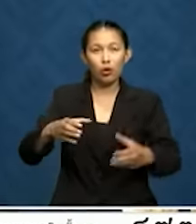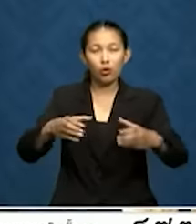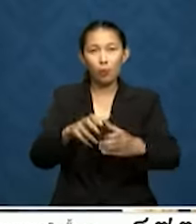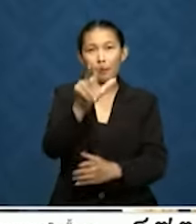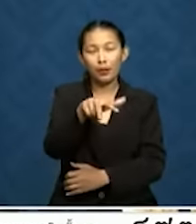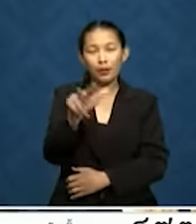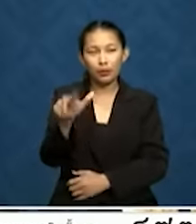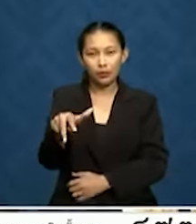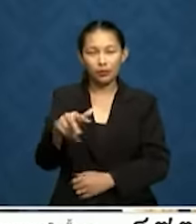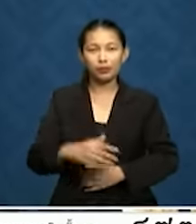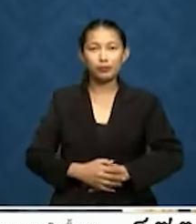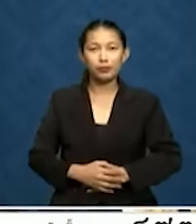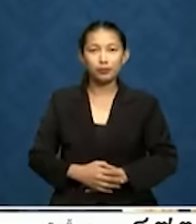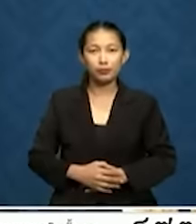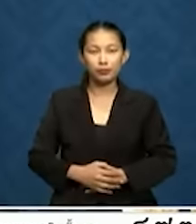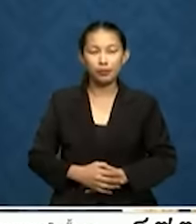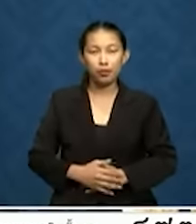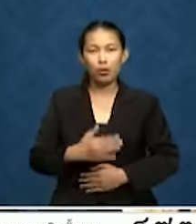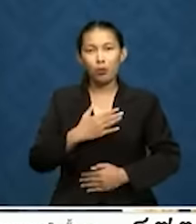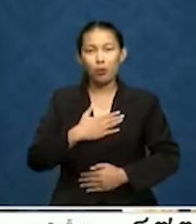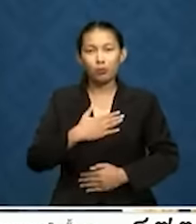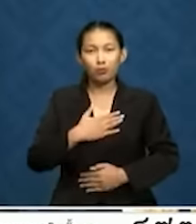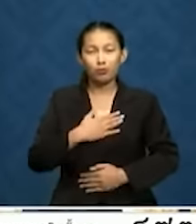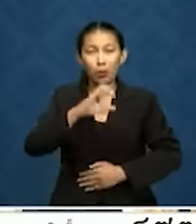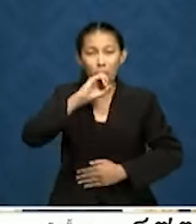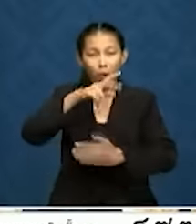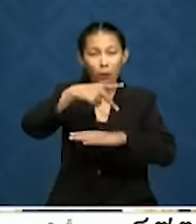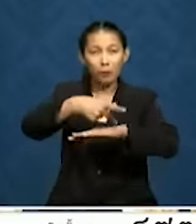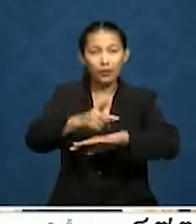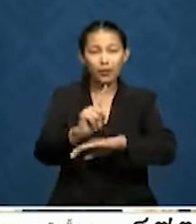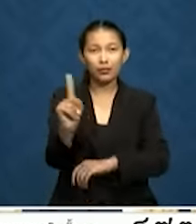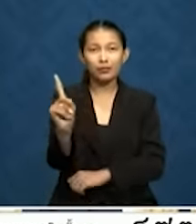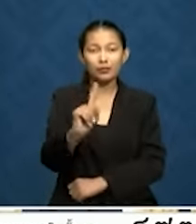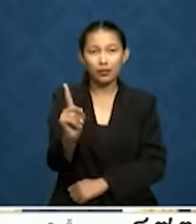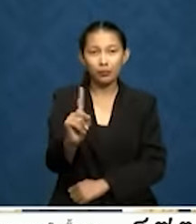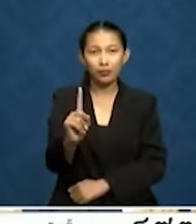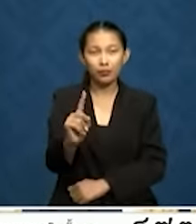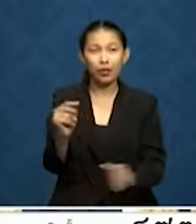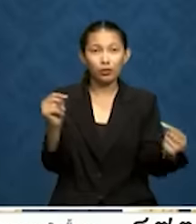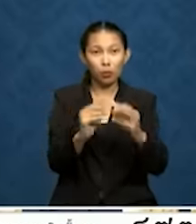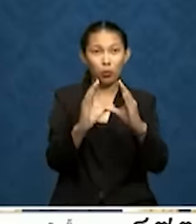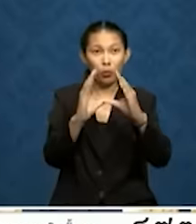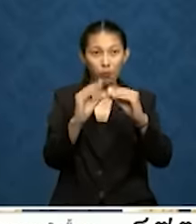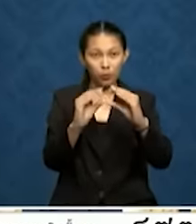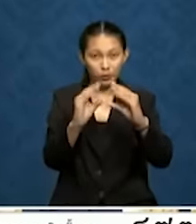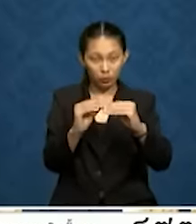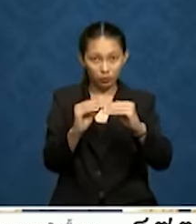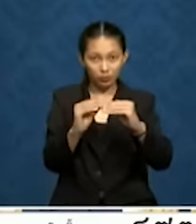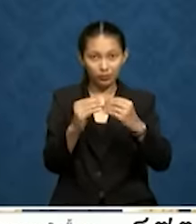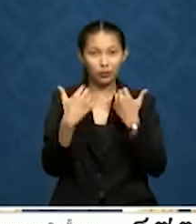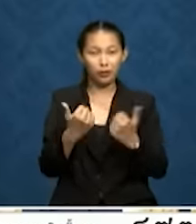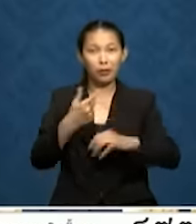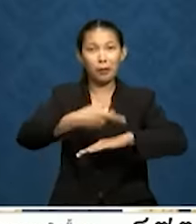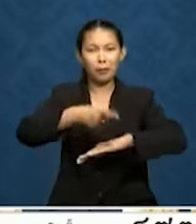ยผมต้องกราบเรียนท่านประธานว่าการประชุมท่านประธานเป็น